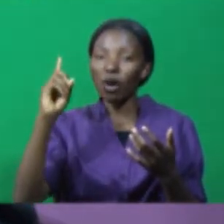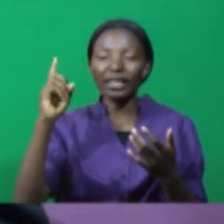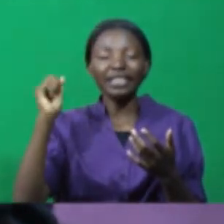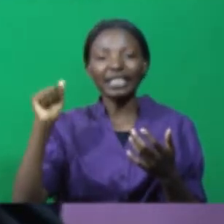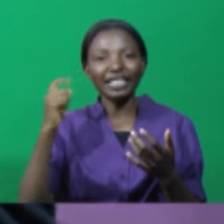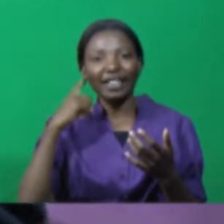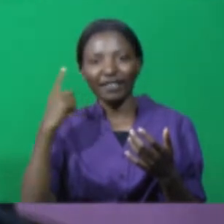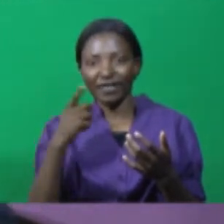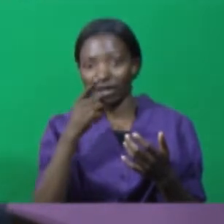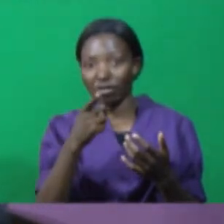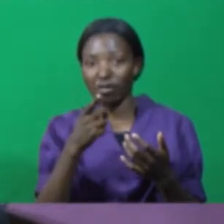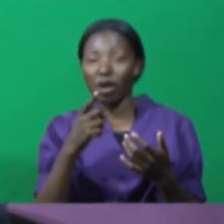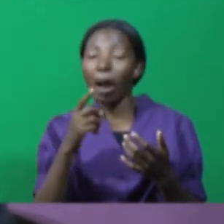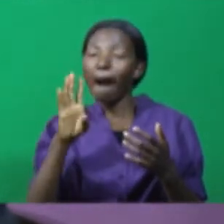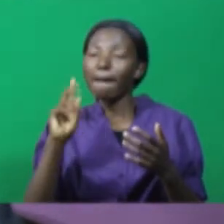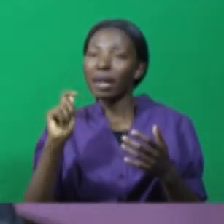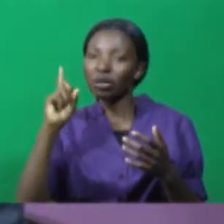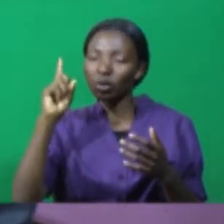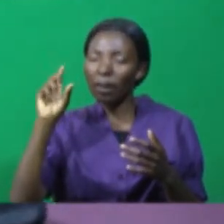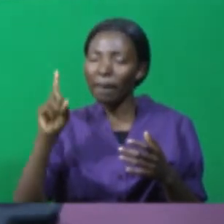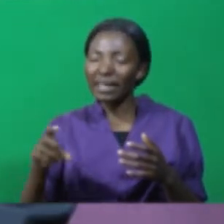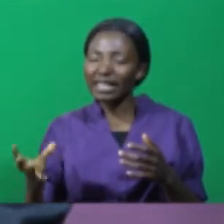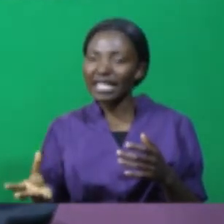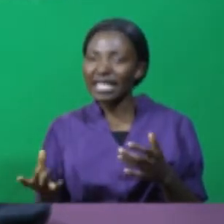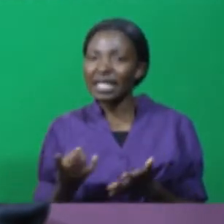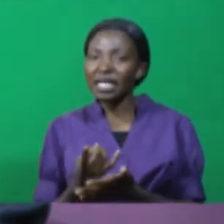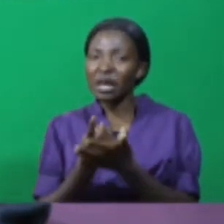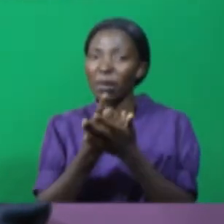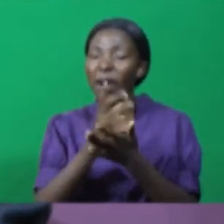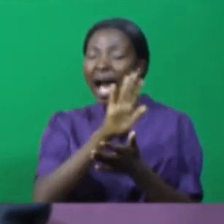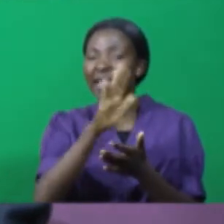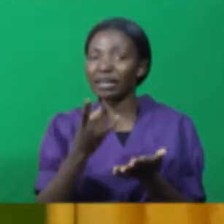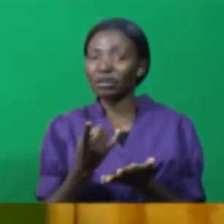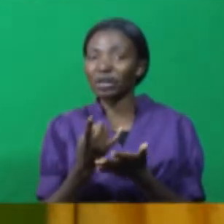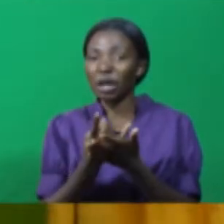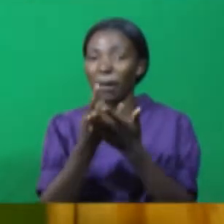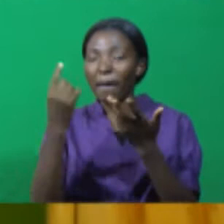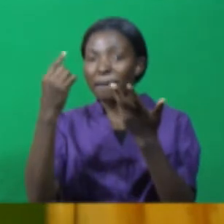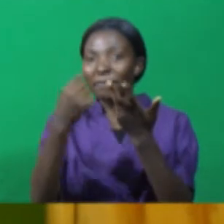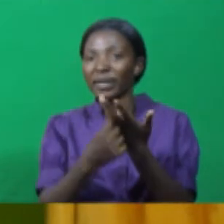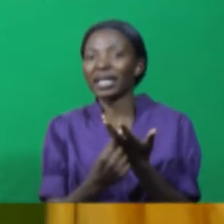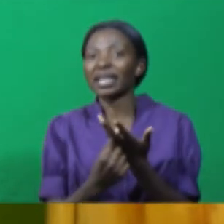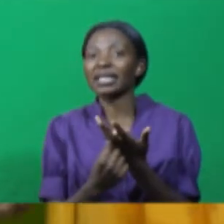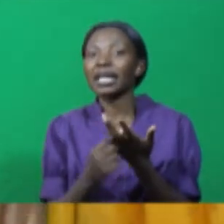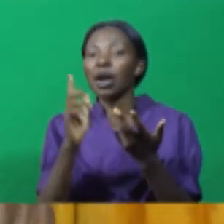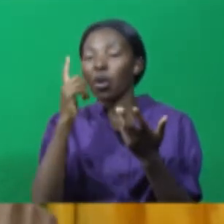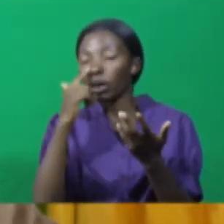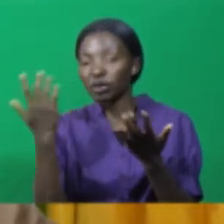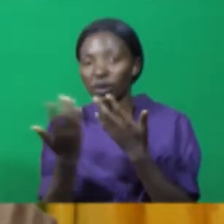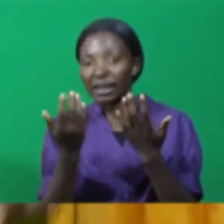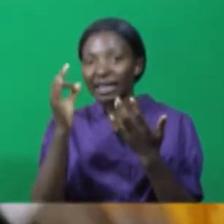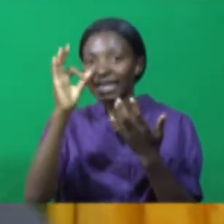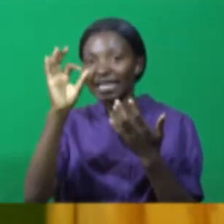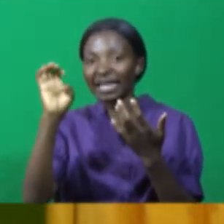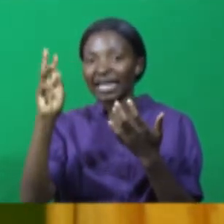ndakunzwa. Aifanira kuitawo chaanoita kubatsira nyaya yemarriage pastor. Alright. Upanyaya yemarriage ka, ukaenda pana